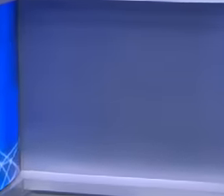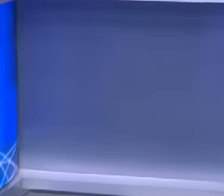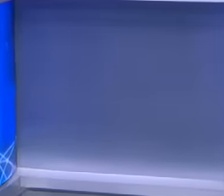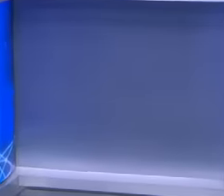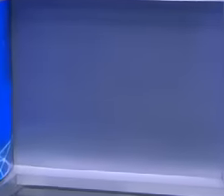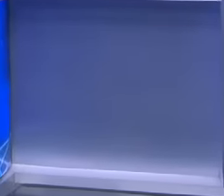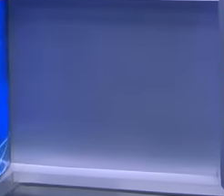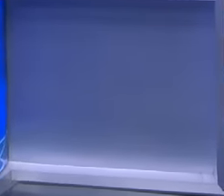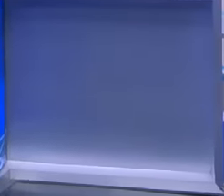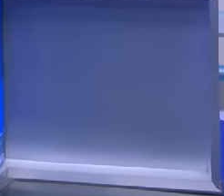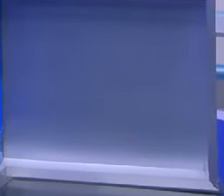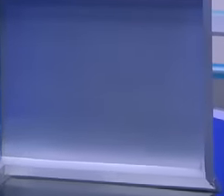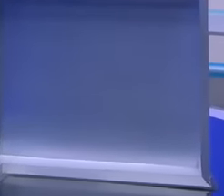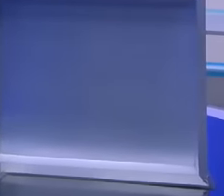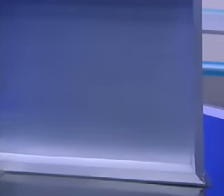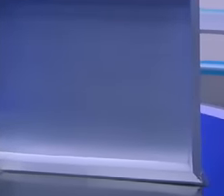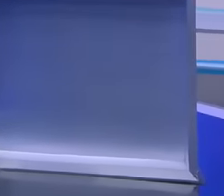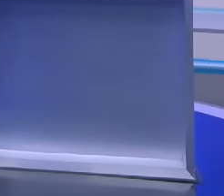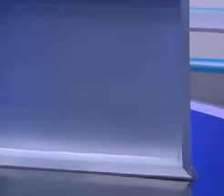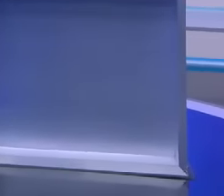foto berita.rcn